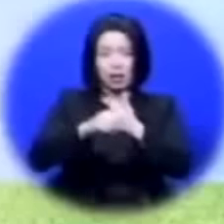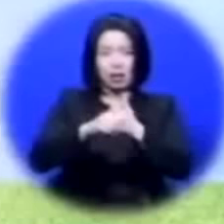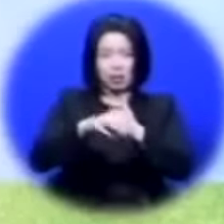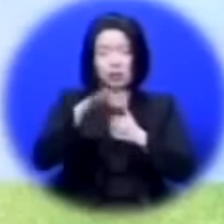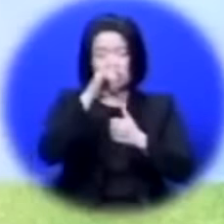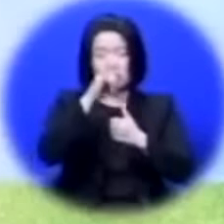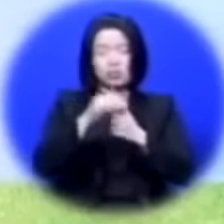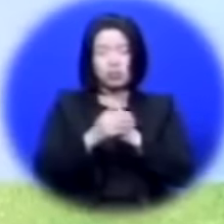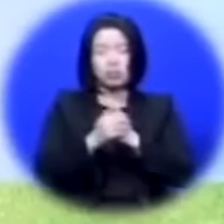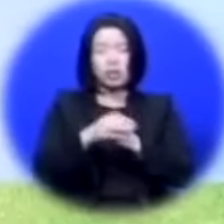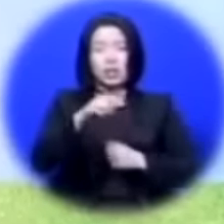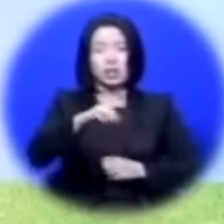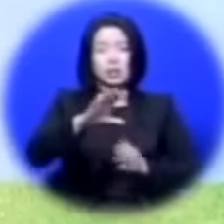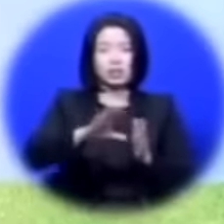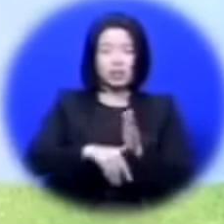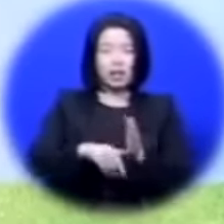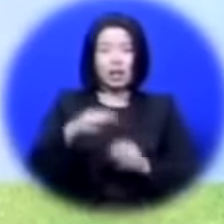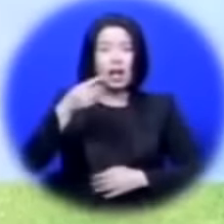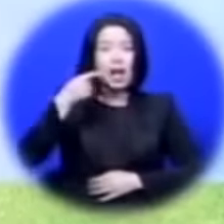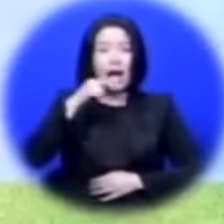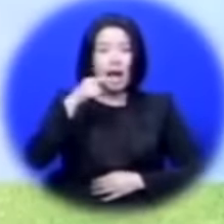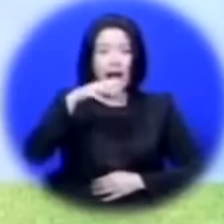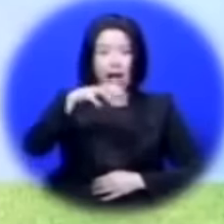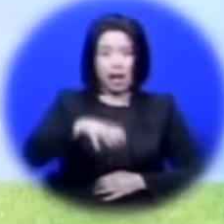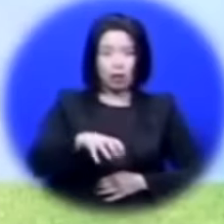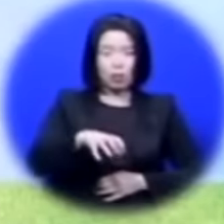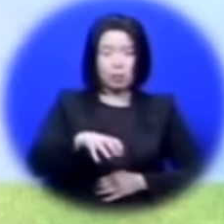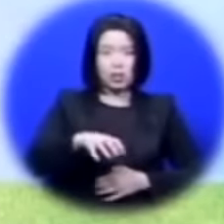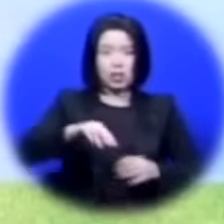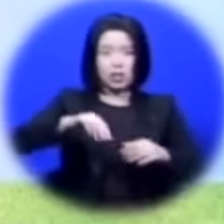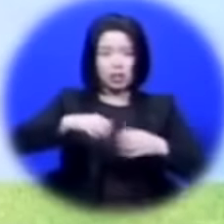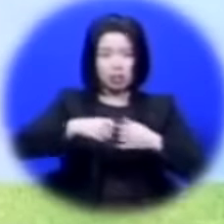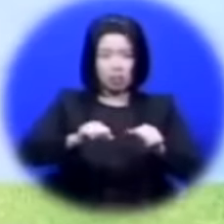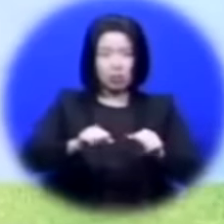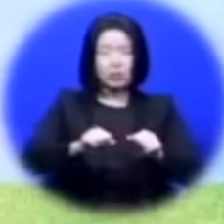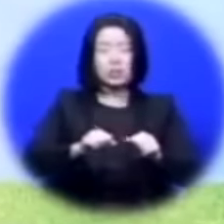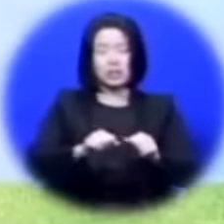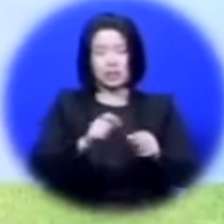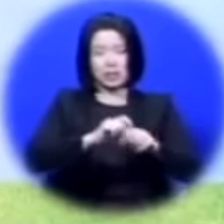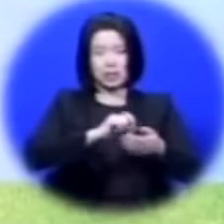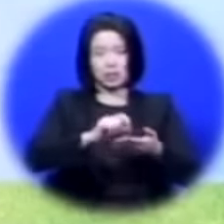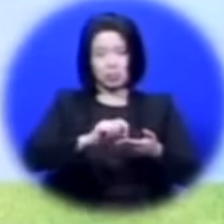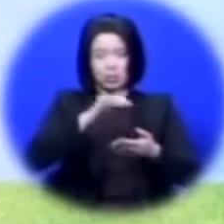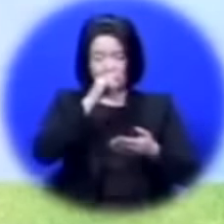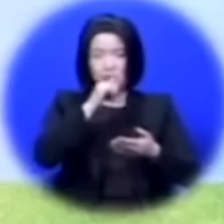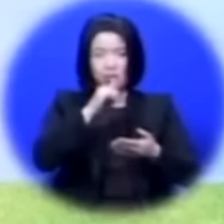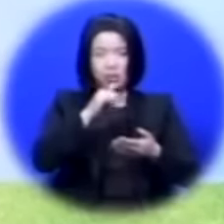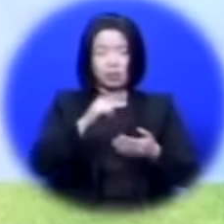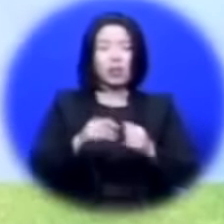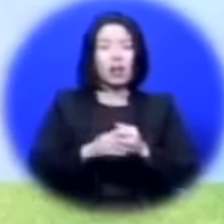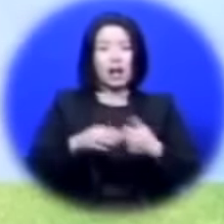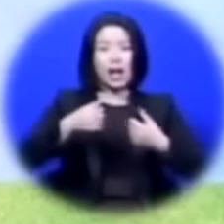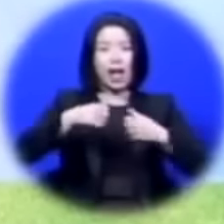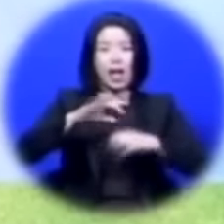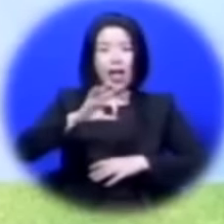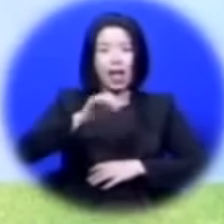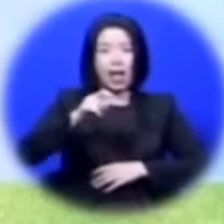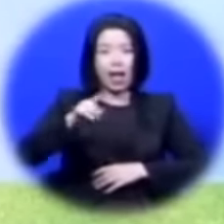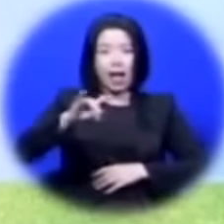하는데 그때 에이 사이죠 에돔이 꺾어 있을 때 쓴 씨라는